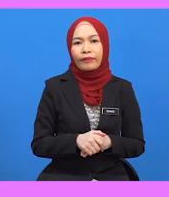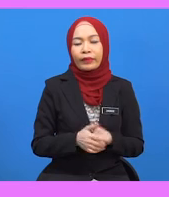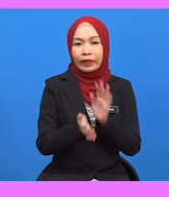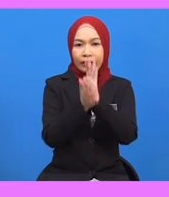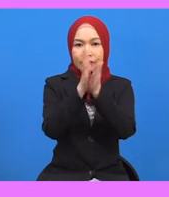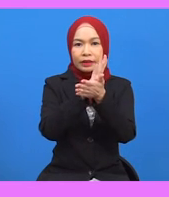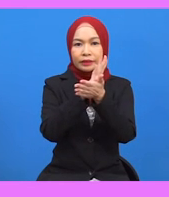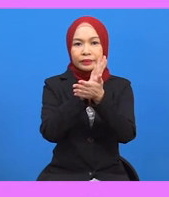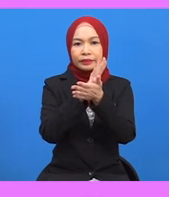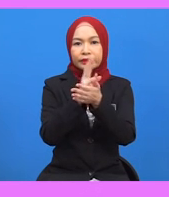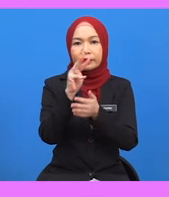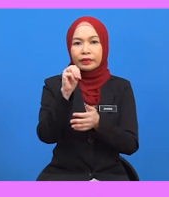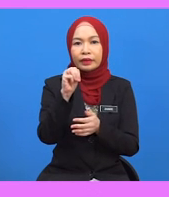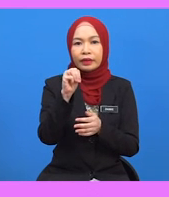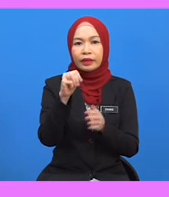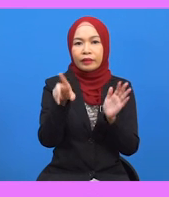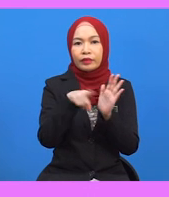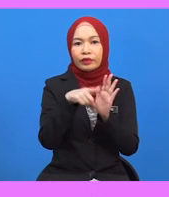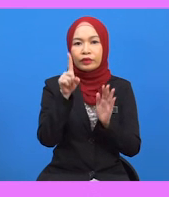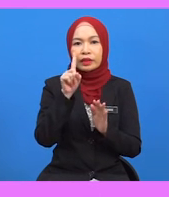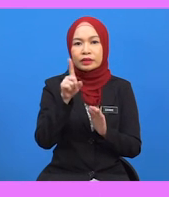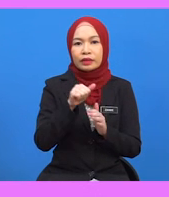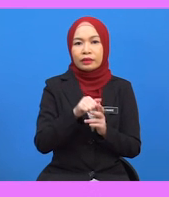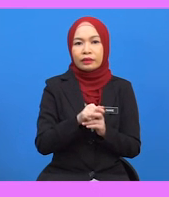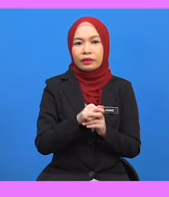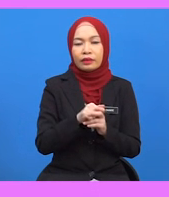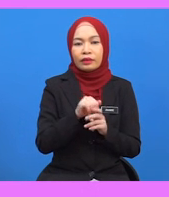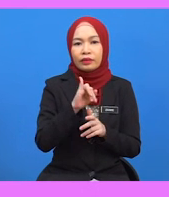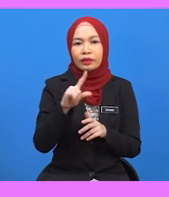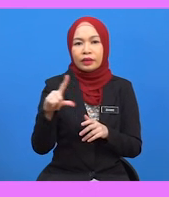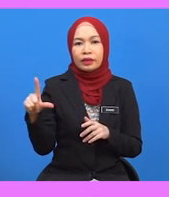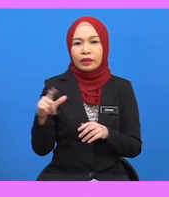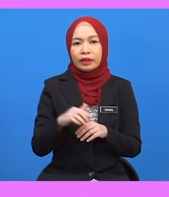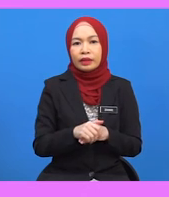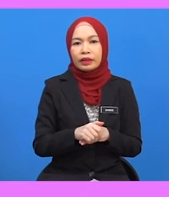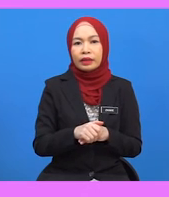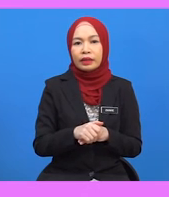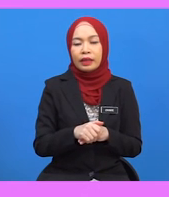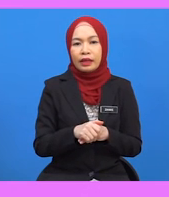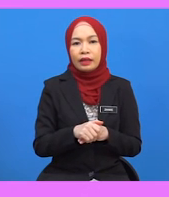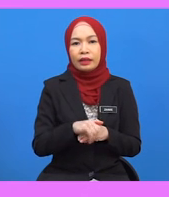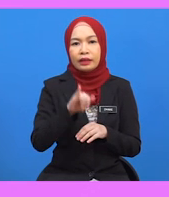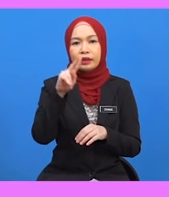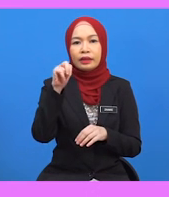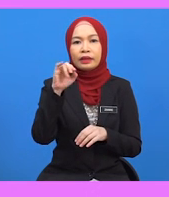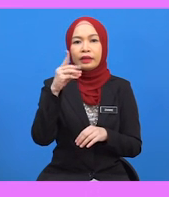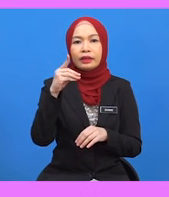Jadi, N tolak 1 ialah indeks terakhir dalam senarai.